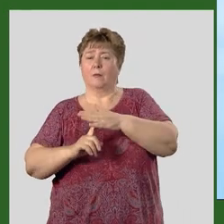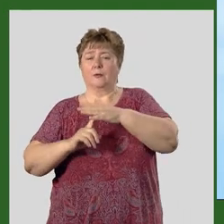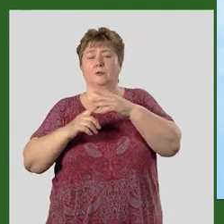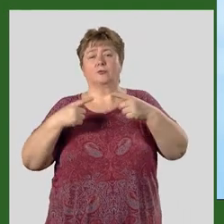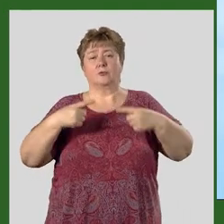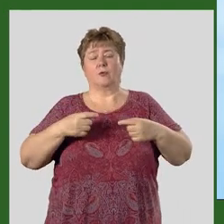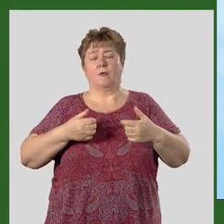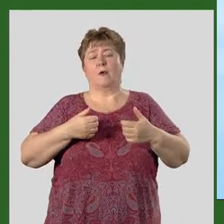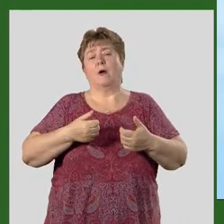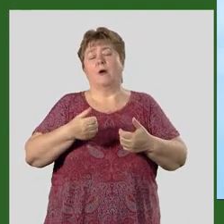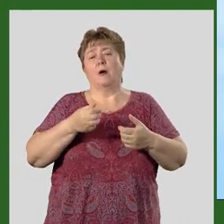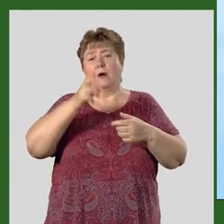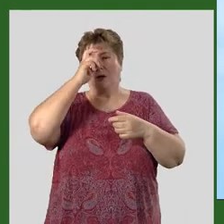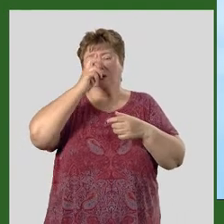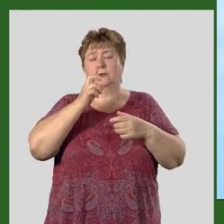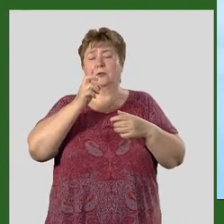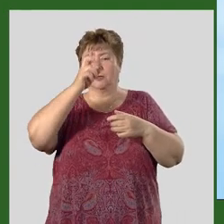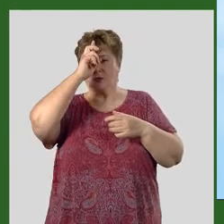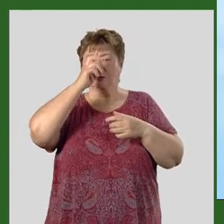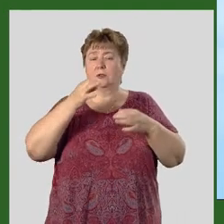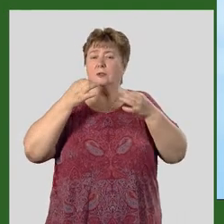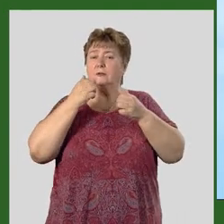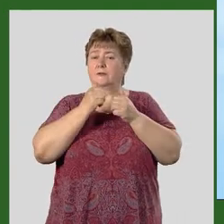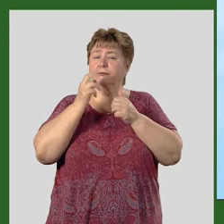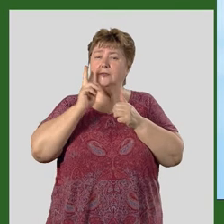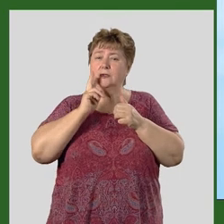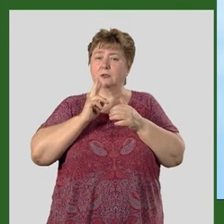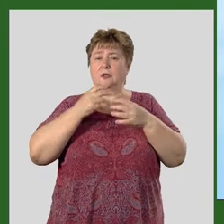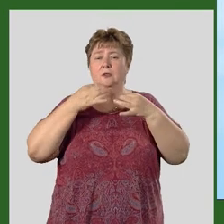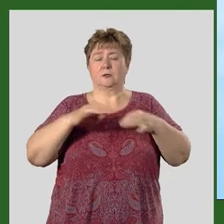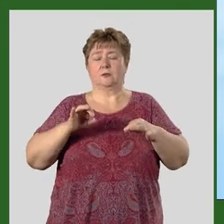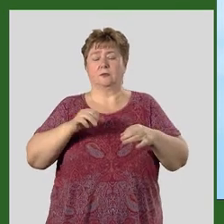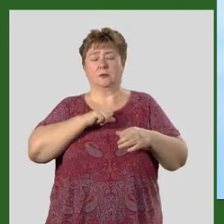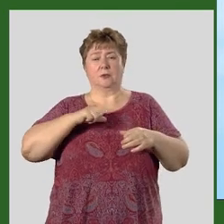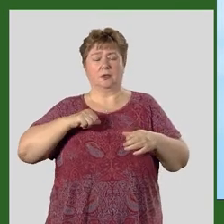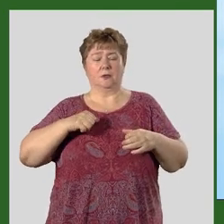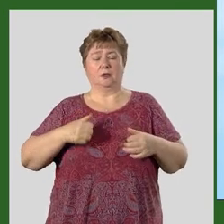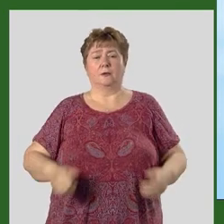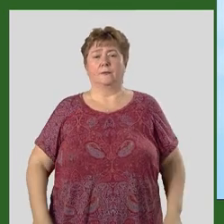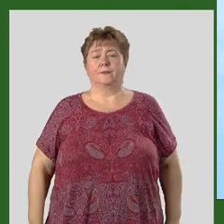другого государства. А государство всегда суверенно и самостоятельно.